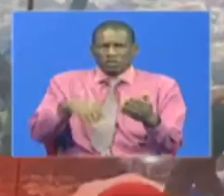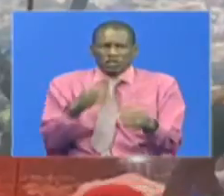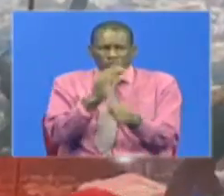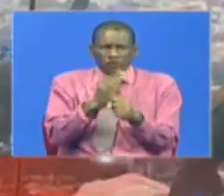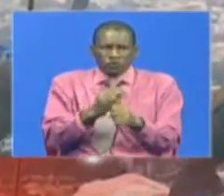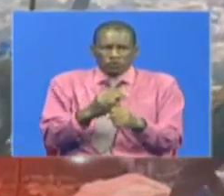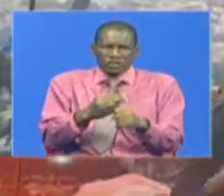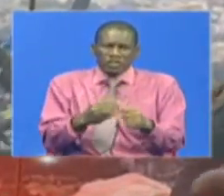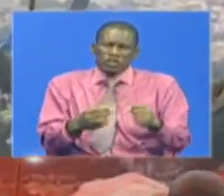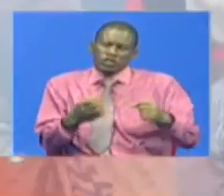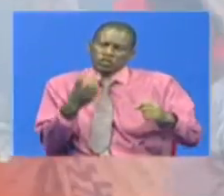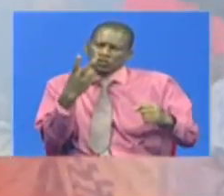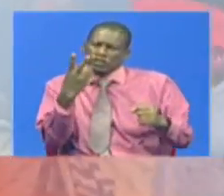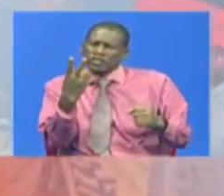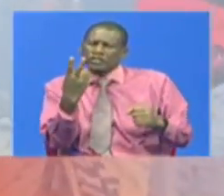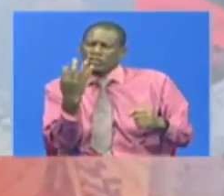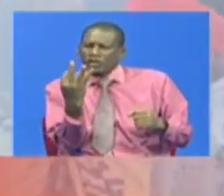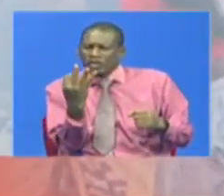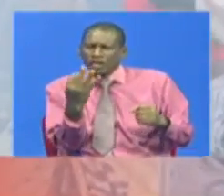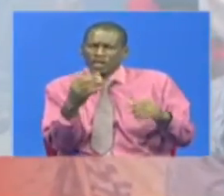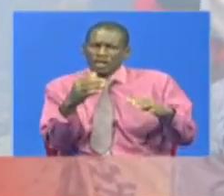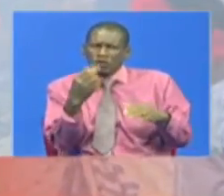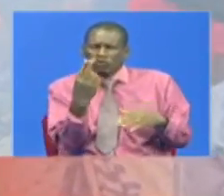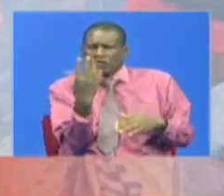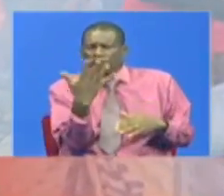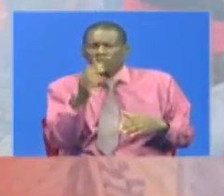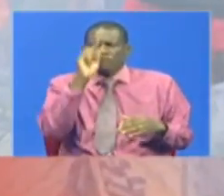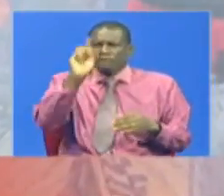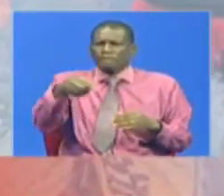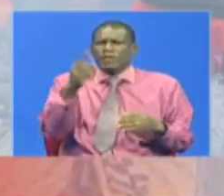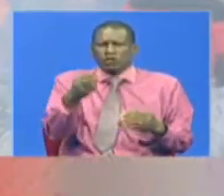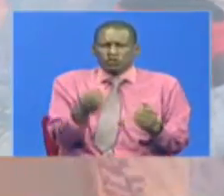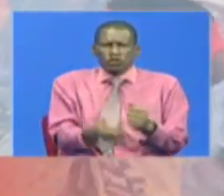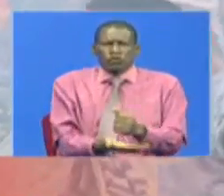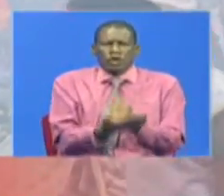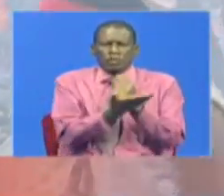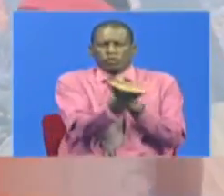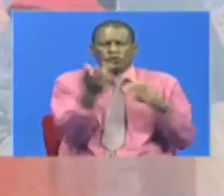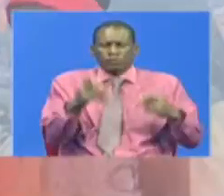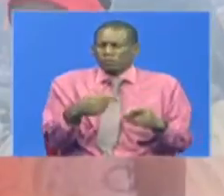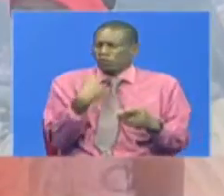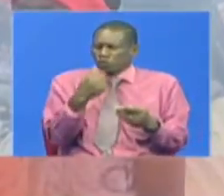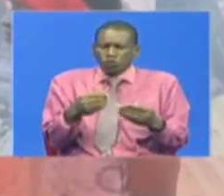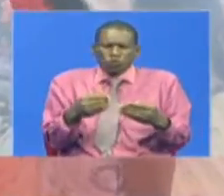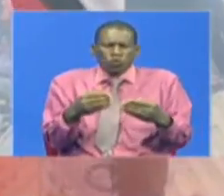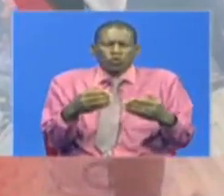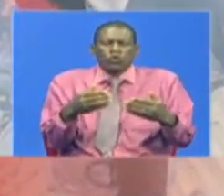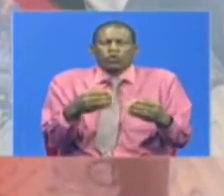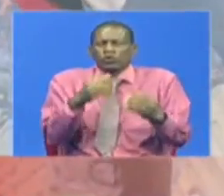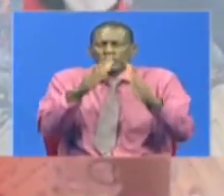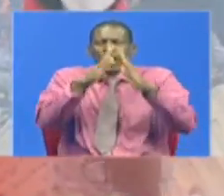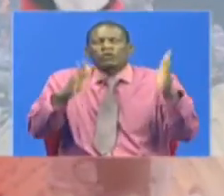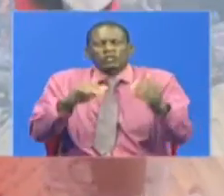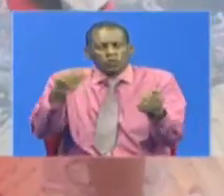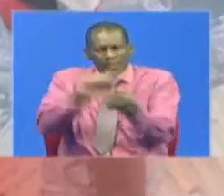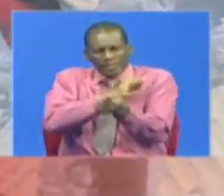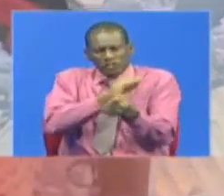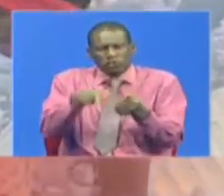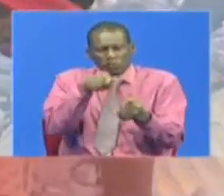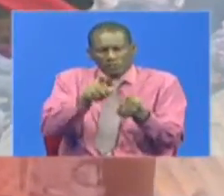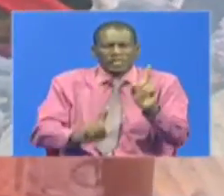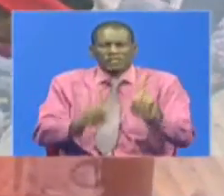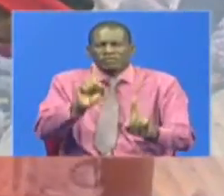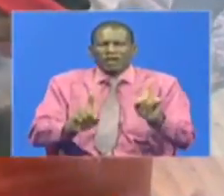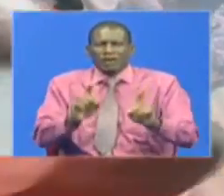shilingi milioni 23 na 25 kuwasaidia waliopoteza makao kufuatia mkasa huo.